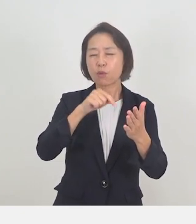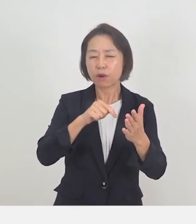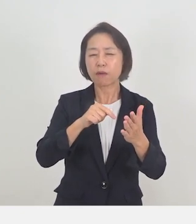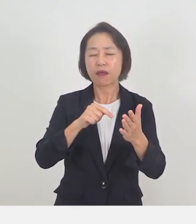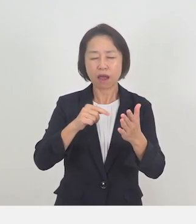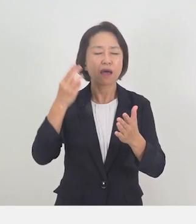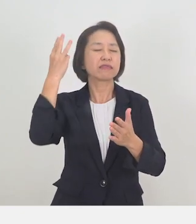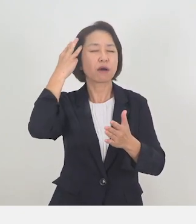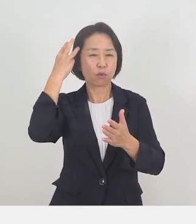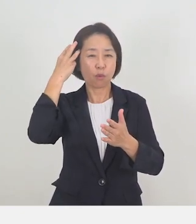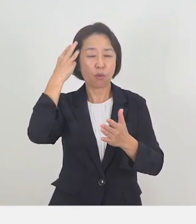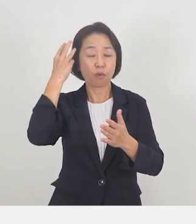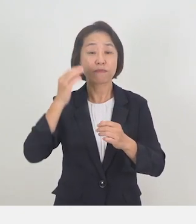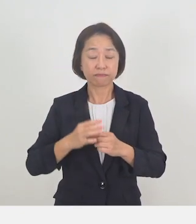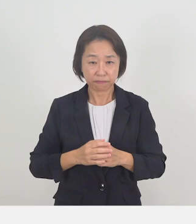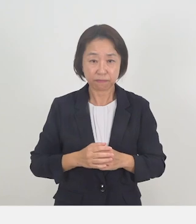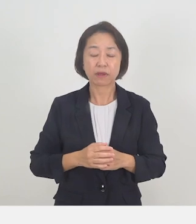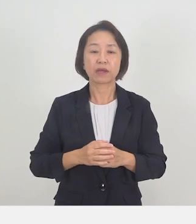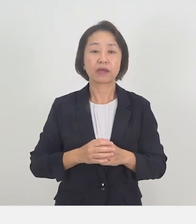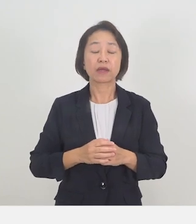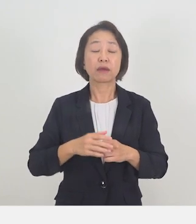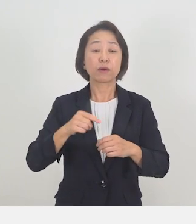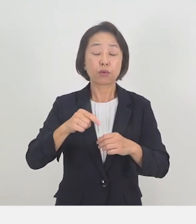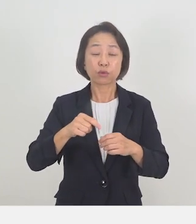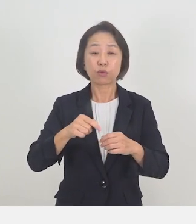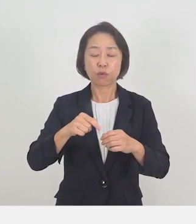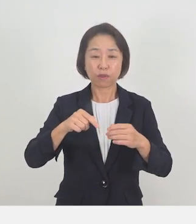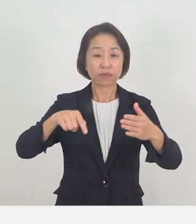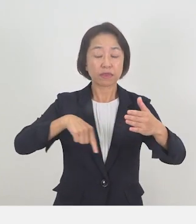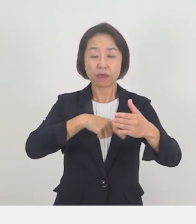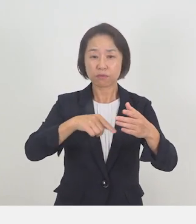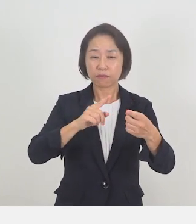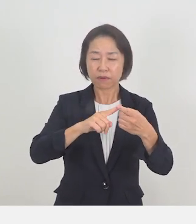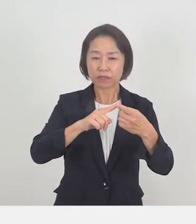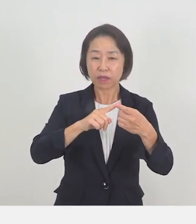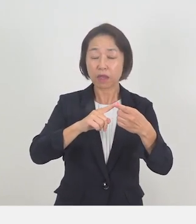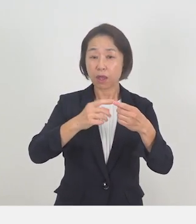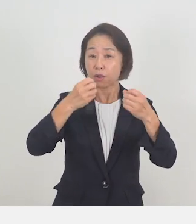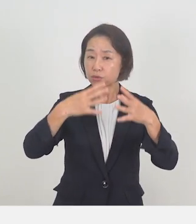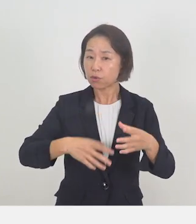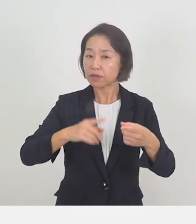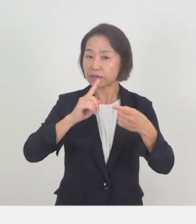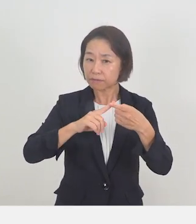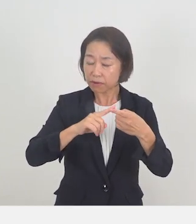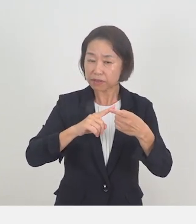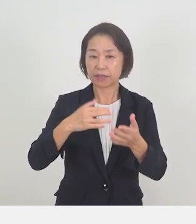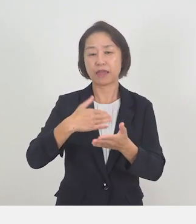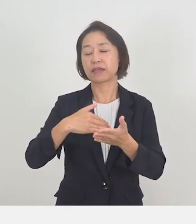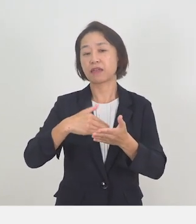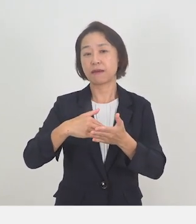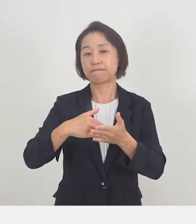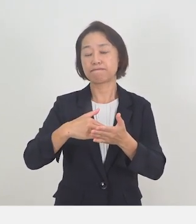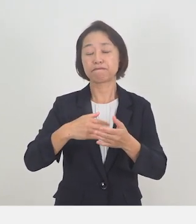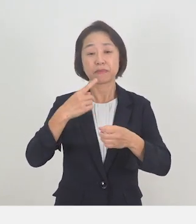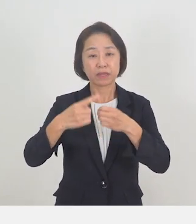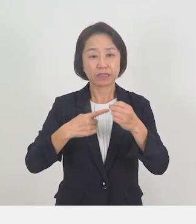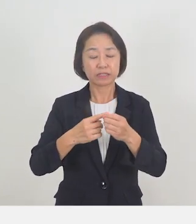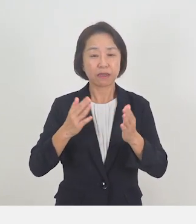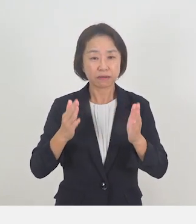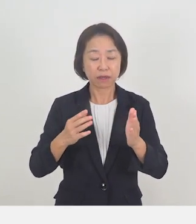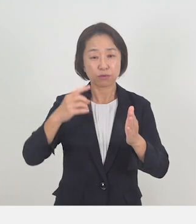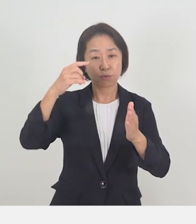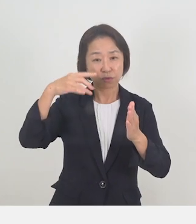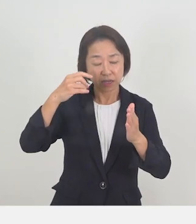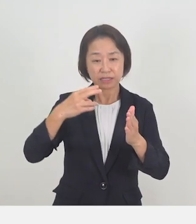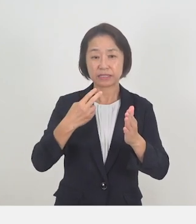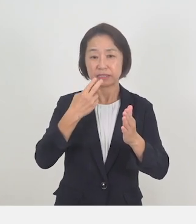目安であり住宅の省性能に基づき一定の設定条件のもとで想定される年間高熱費の目安額を